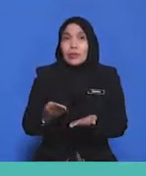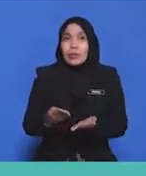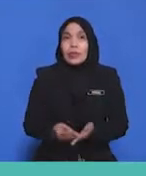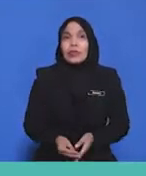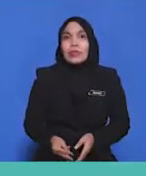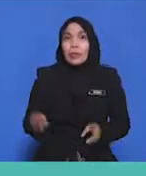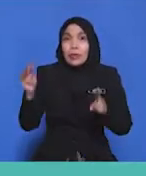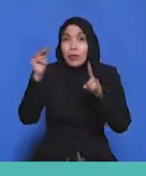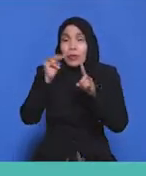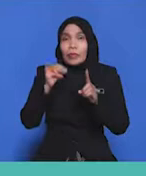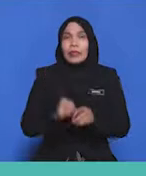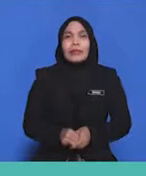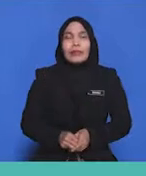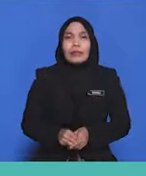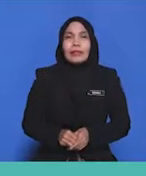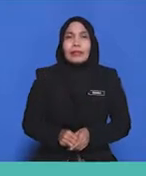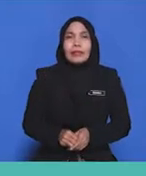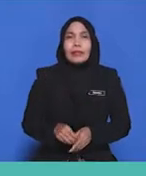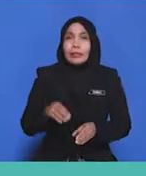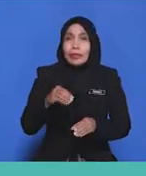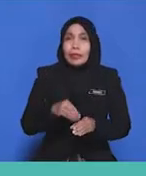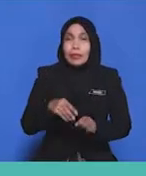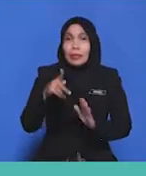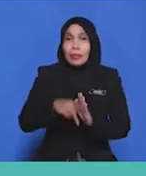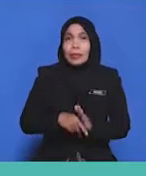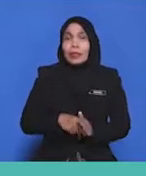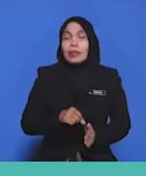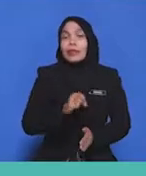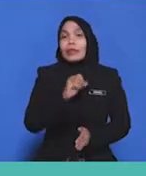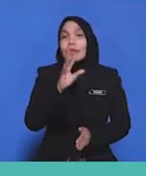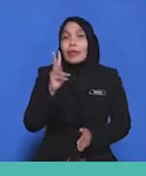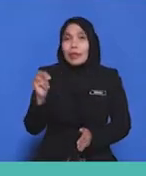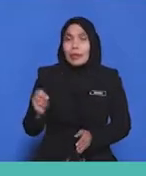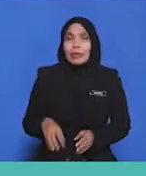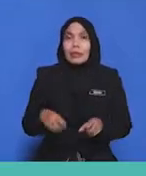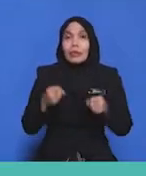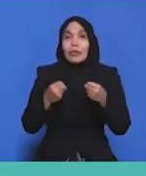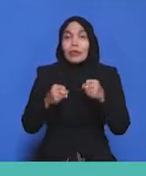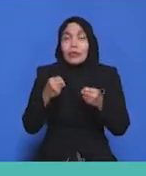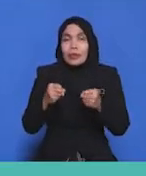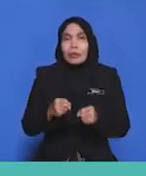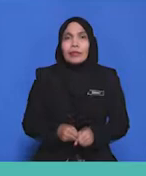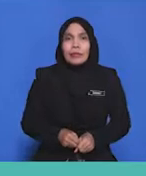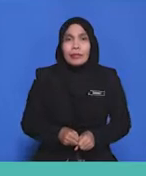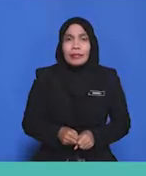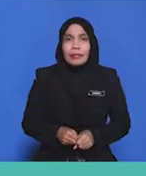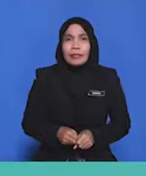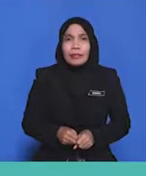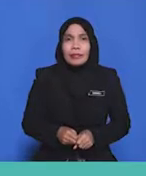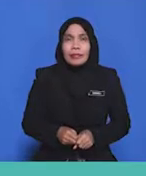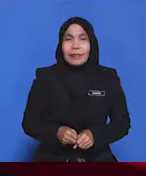dalam perkembangan sukan. Ia memainkan peranan penting sebagai ejen sosialisasi ke dalam